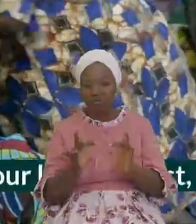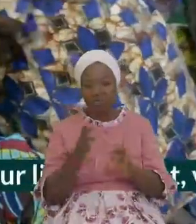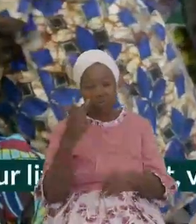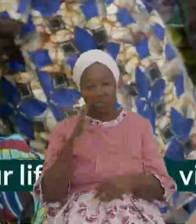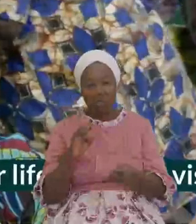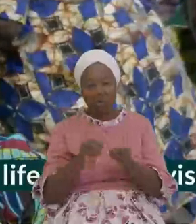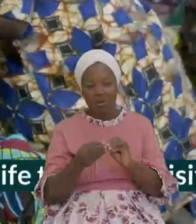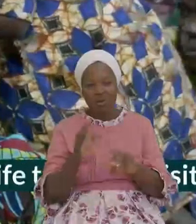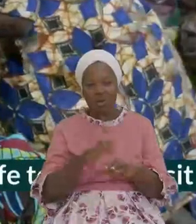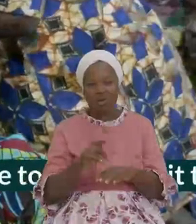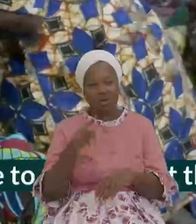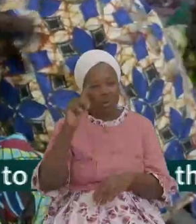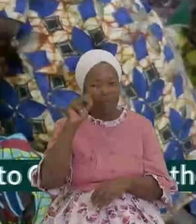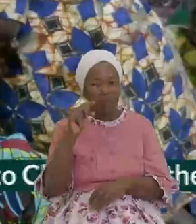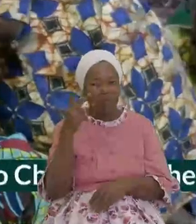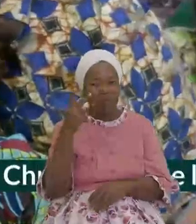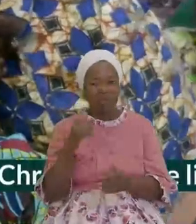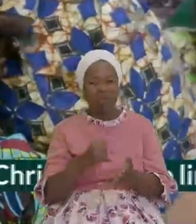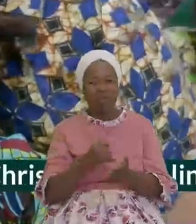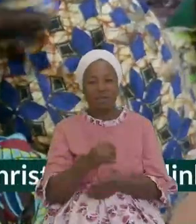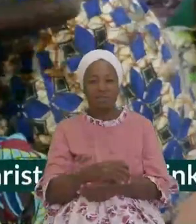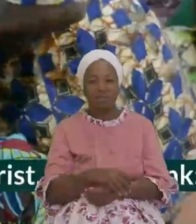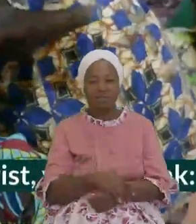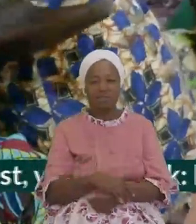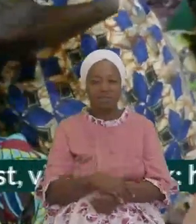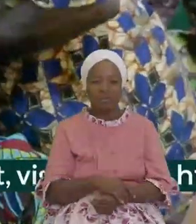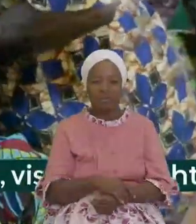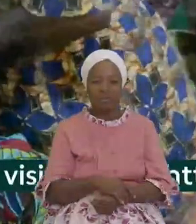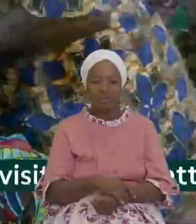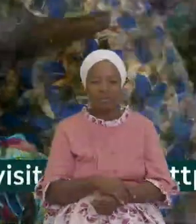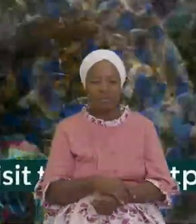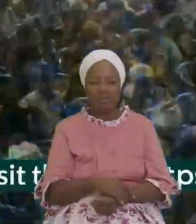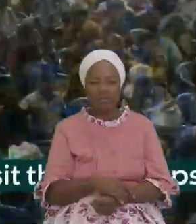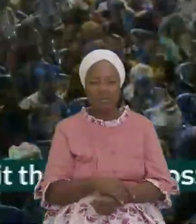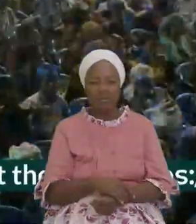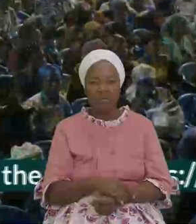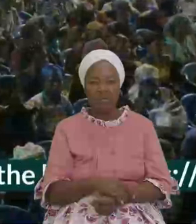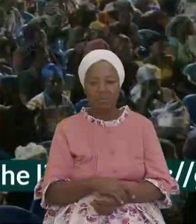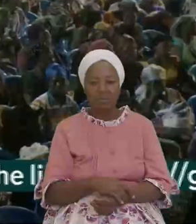Nous qui sommes en ligne, il y a un lien qui s'affiche.